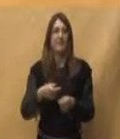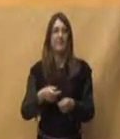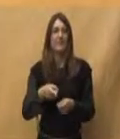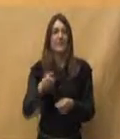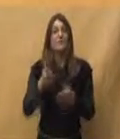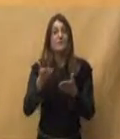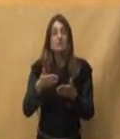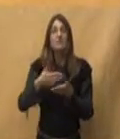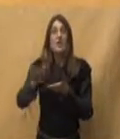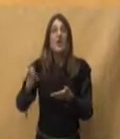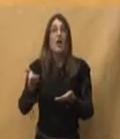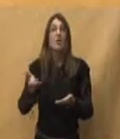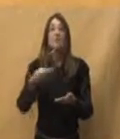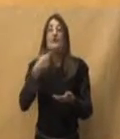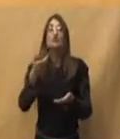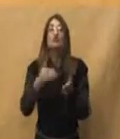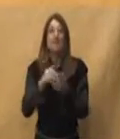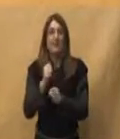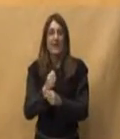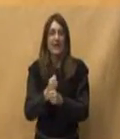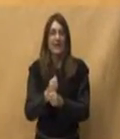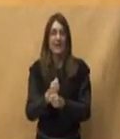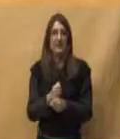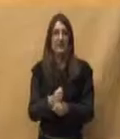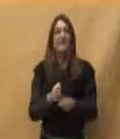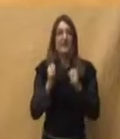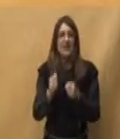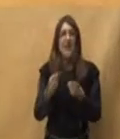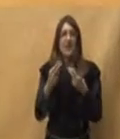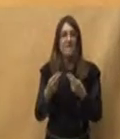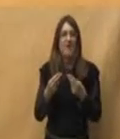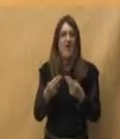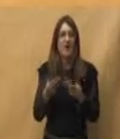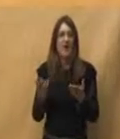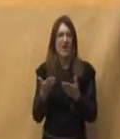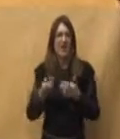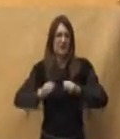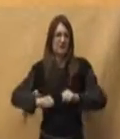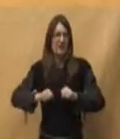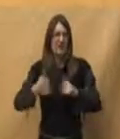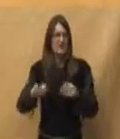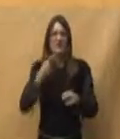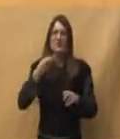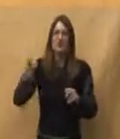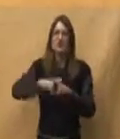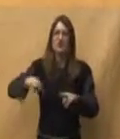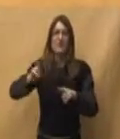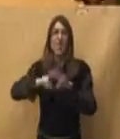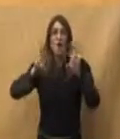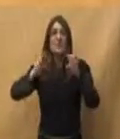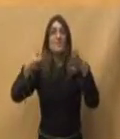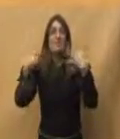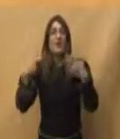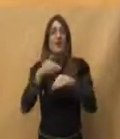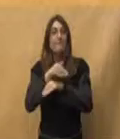pa da im dalje dajemo naputke. Znači, ono što je jako važno, kad debljina je sve više, rekli smo 870